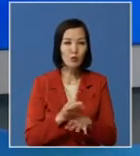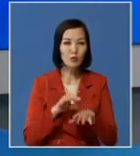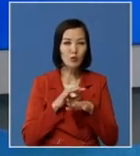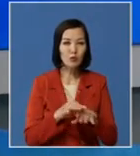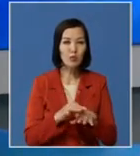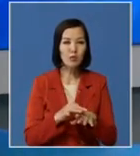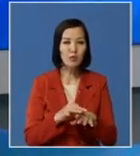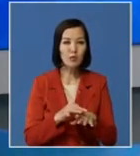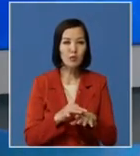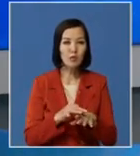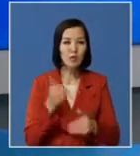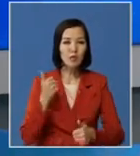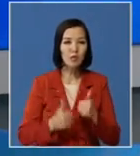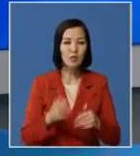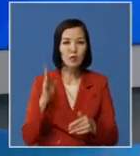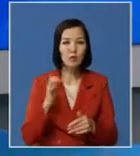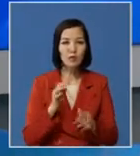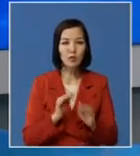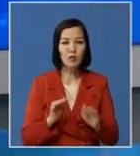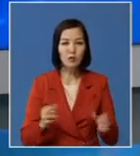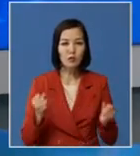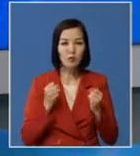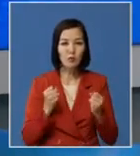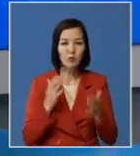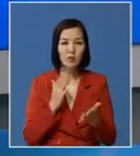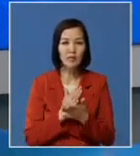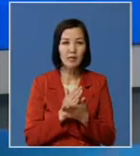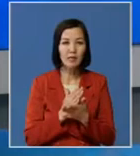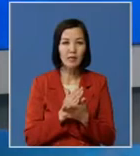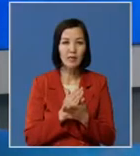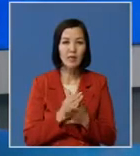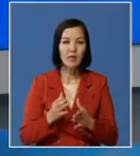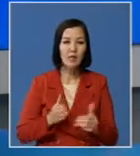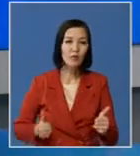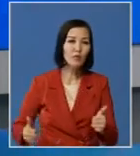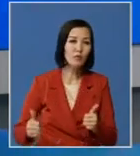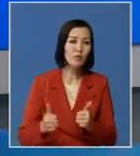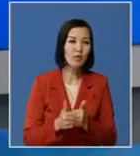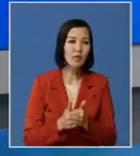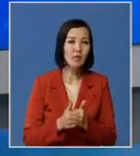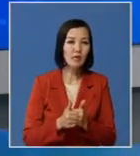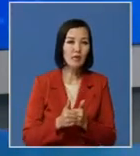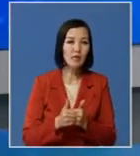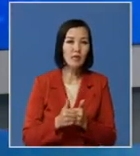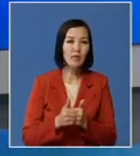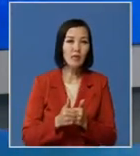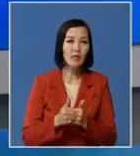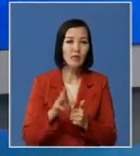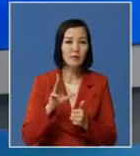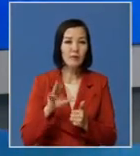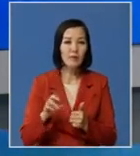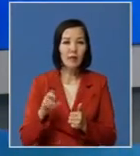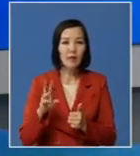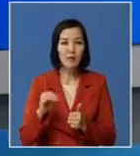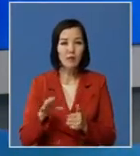4-ші рет дәстүрлі түрде ұйымдастырылып отырған бұл жарысқа 400-ден аса спортшы қатысты. Мұнда топ жарғандар Болгарияда